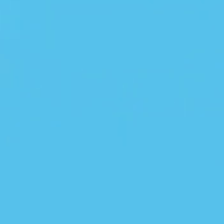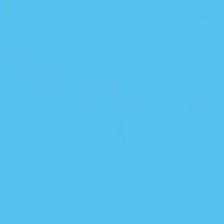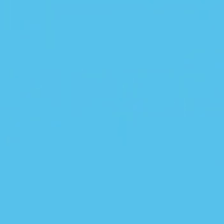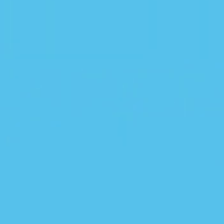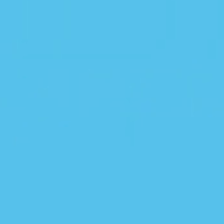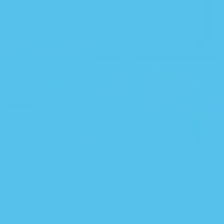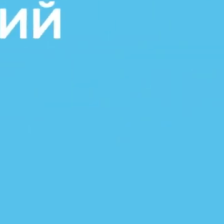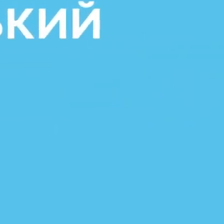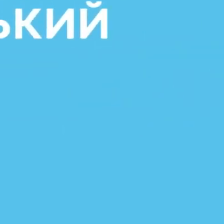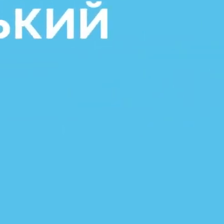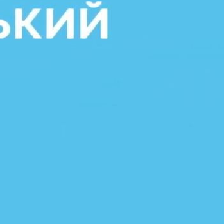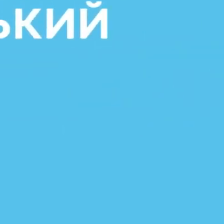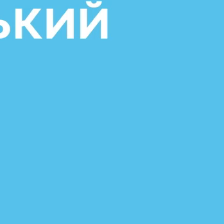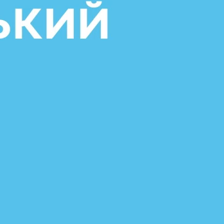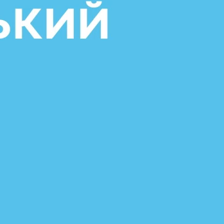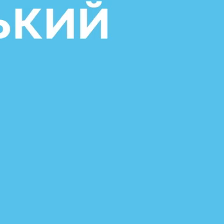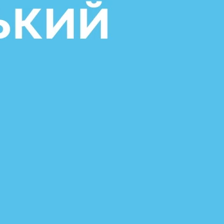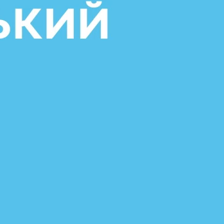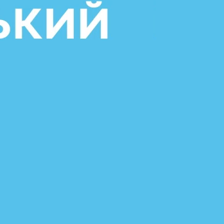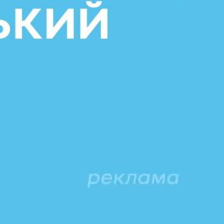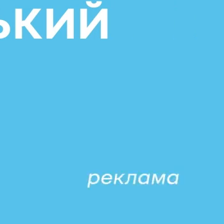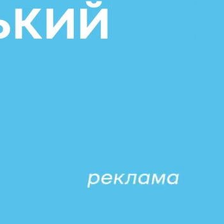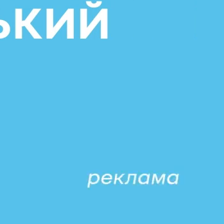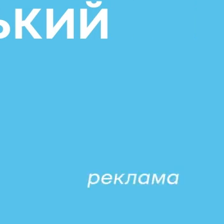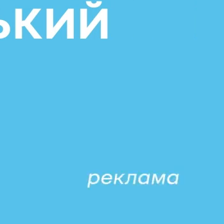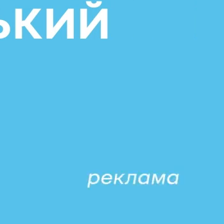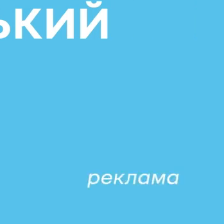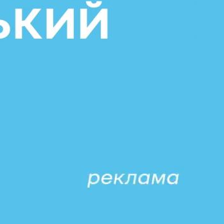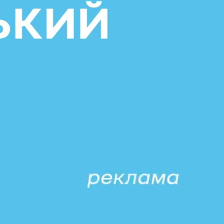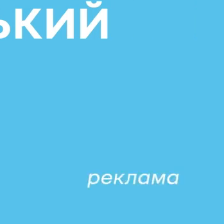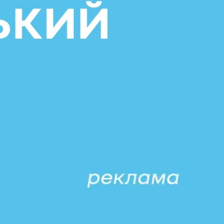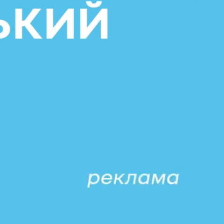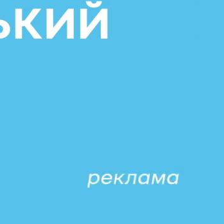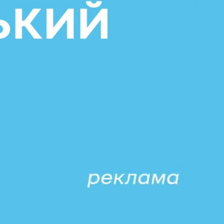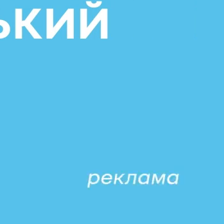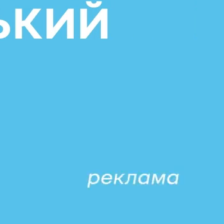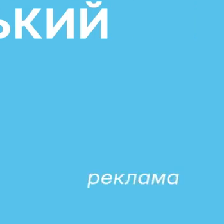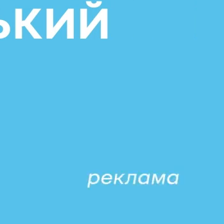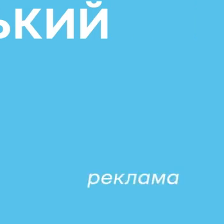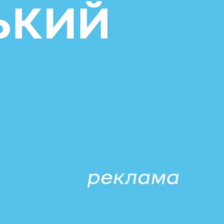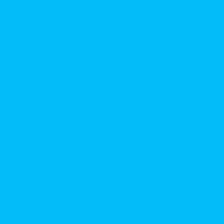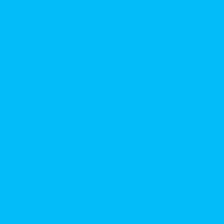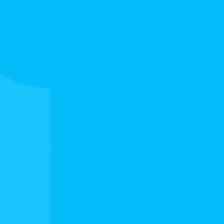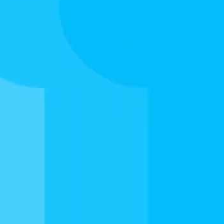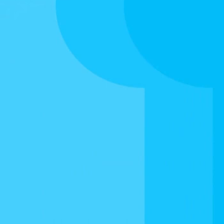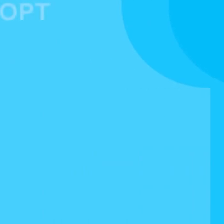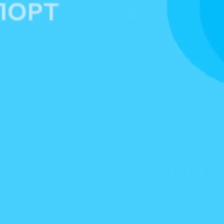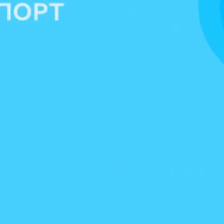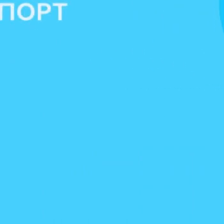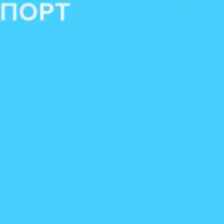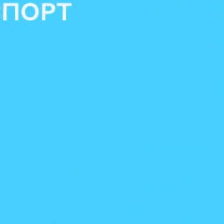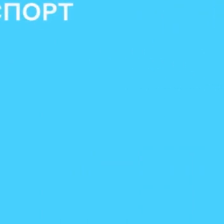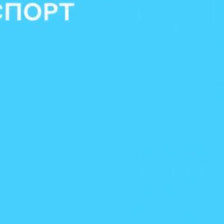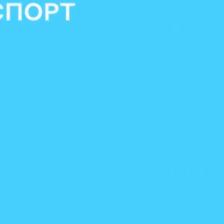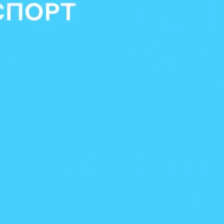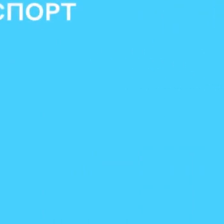ви дивитеся суспільних Хмельницький підписуйтеся на суспільних Хмельницький у соцмережах час